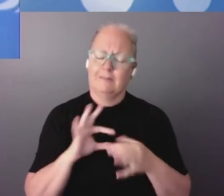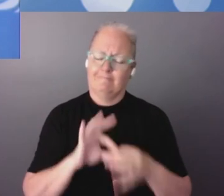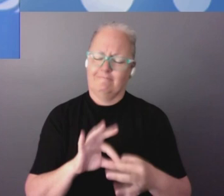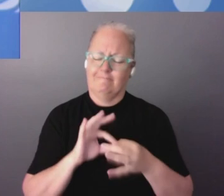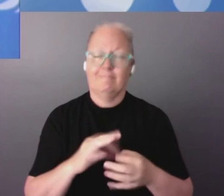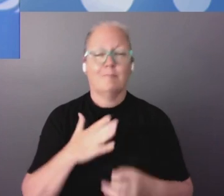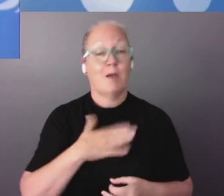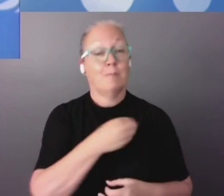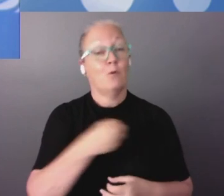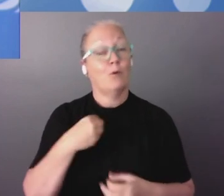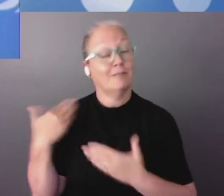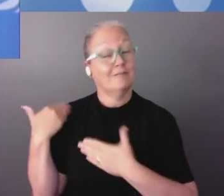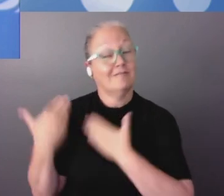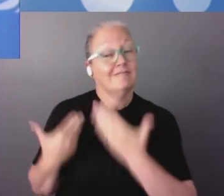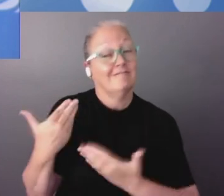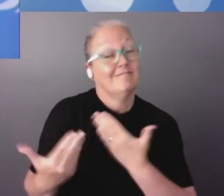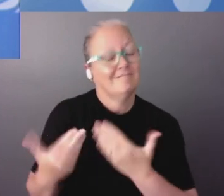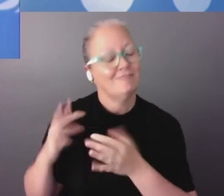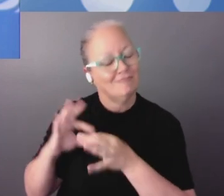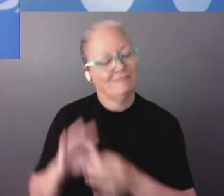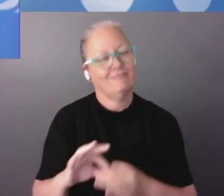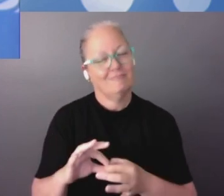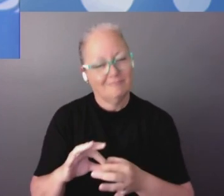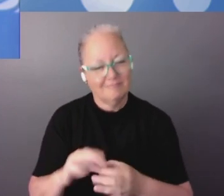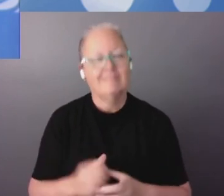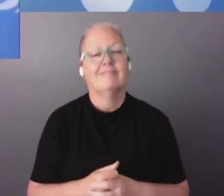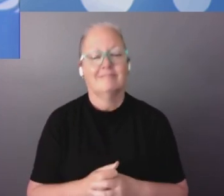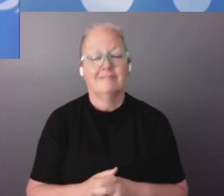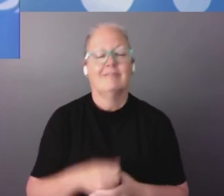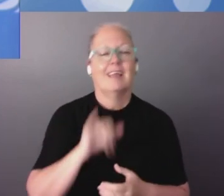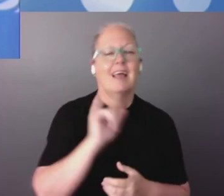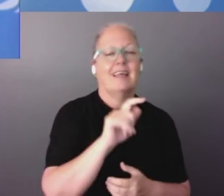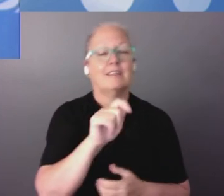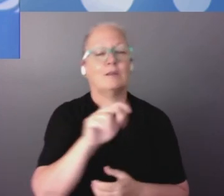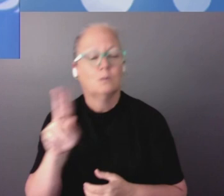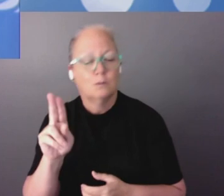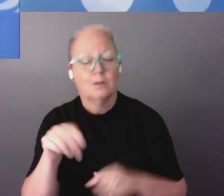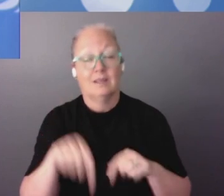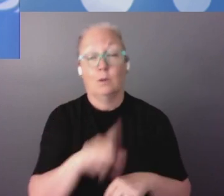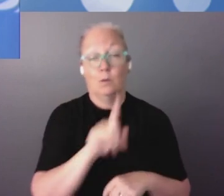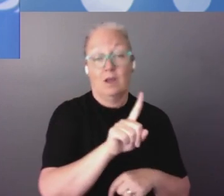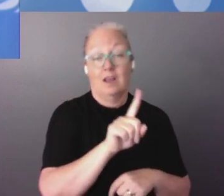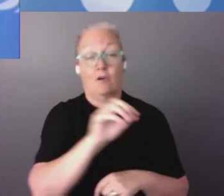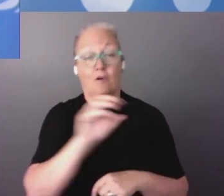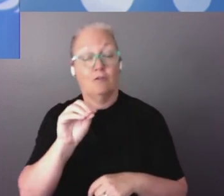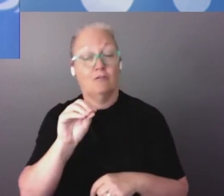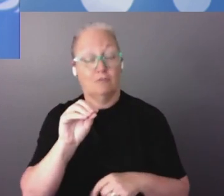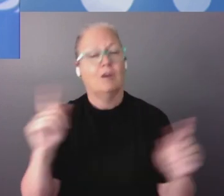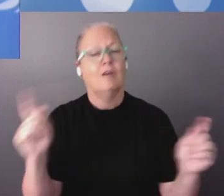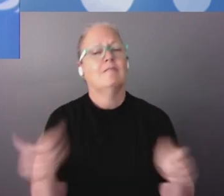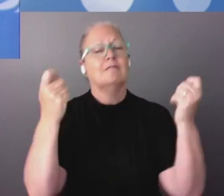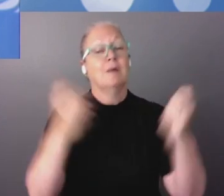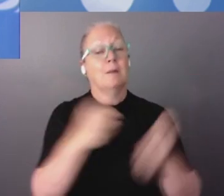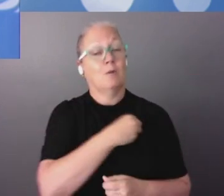электронного союза Хулиан Жяо, который не смог с нами быть. Встреча в этом году в городе Катовице имеет для